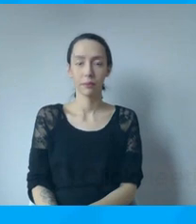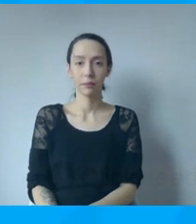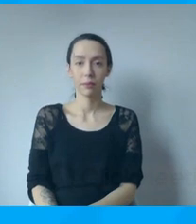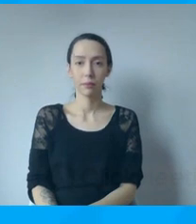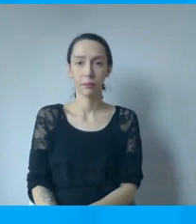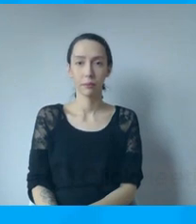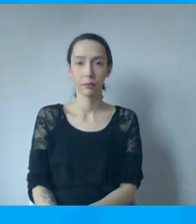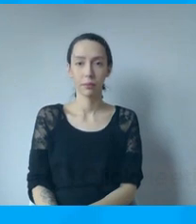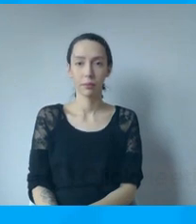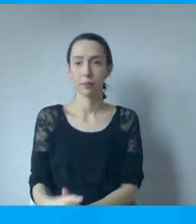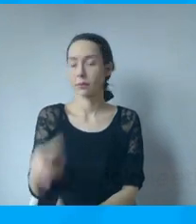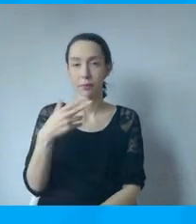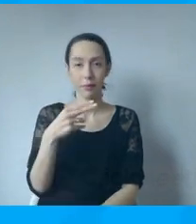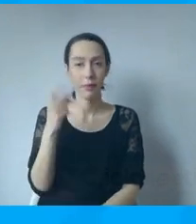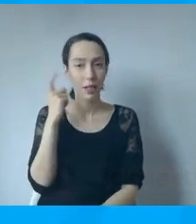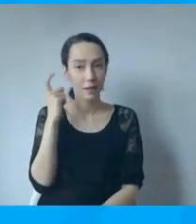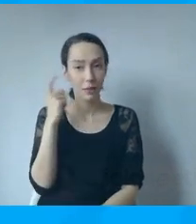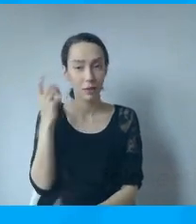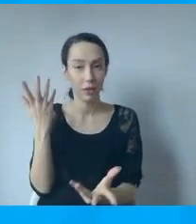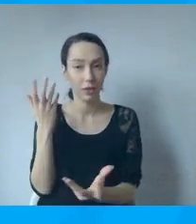No nie słyszę, niestety nie słyszę.